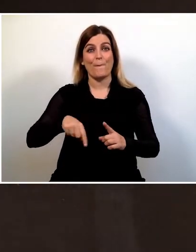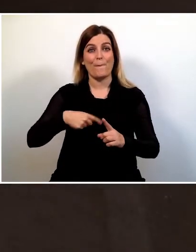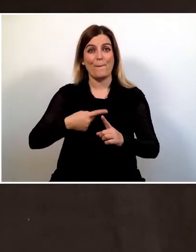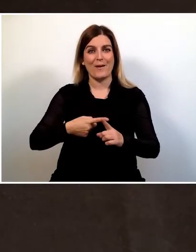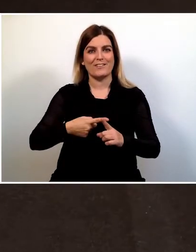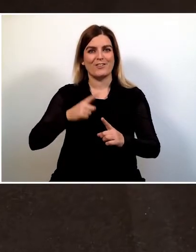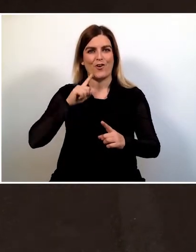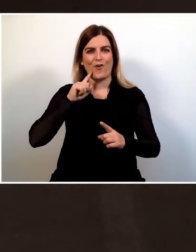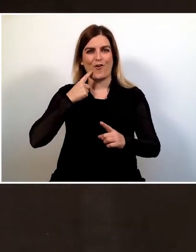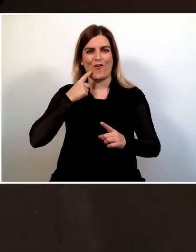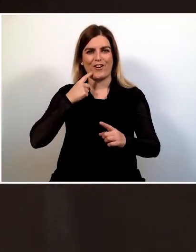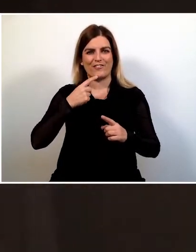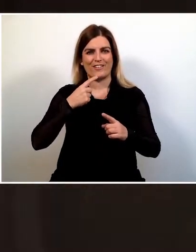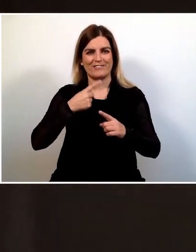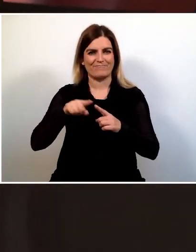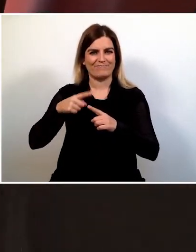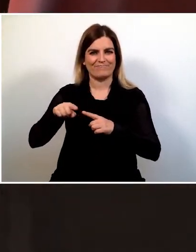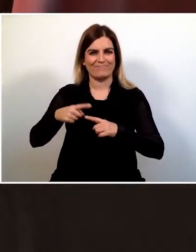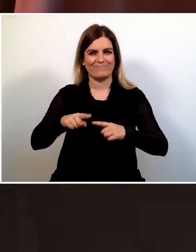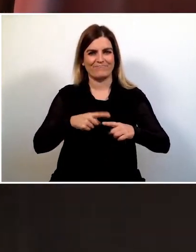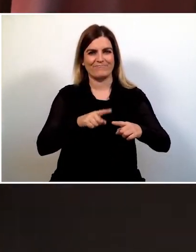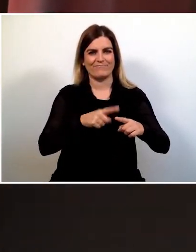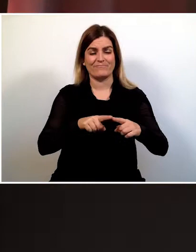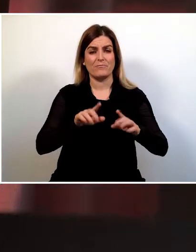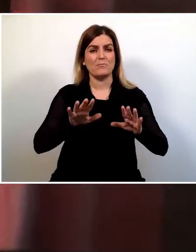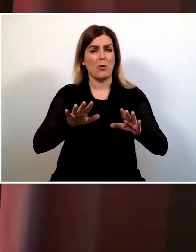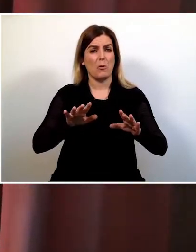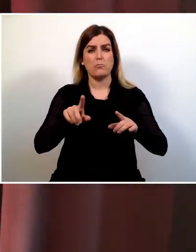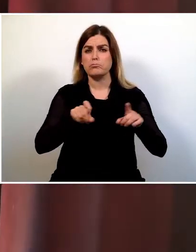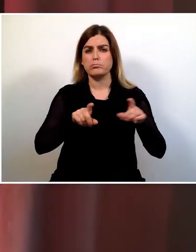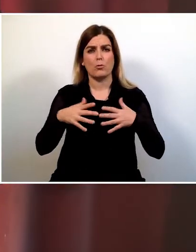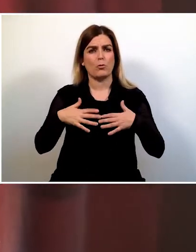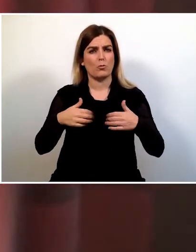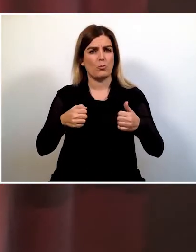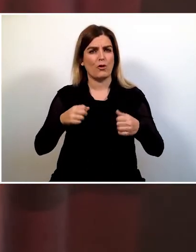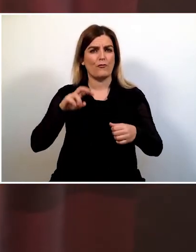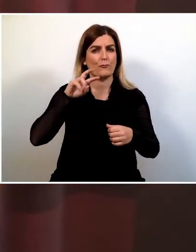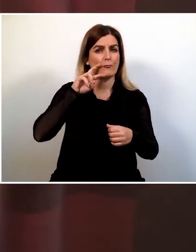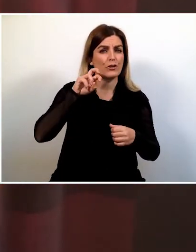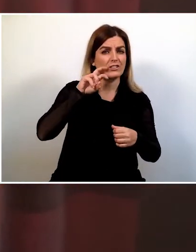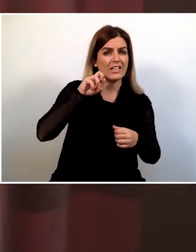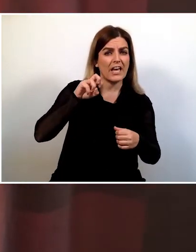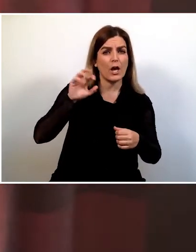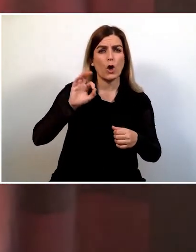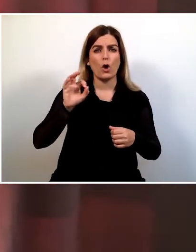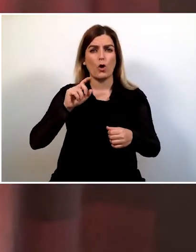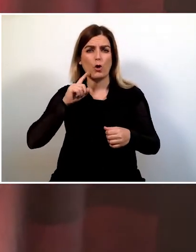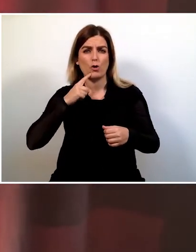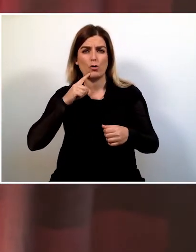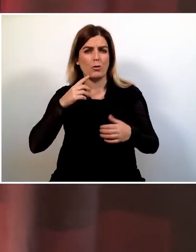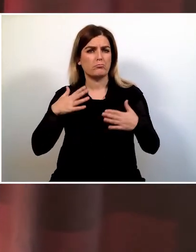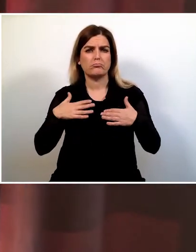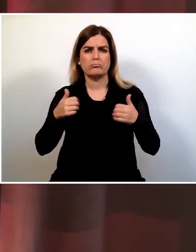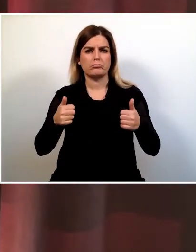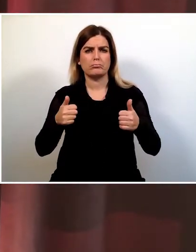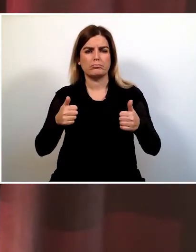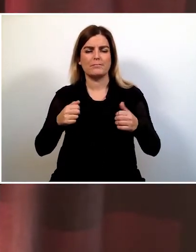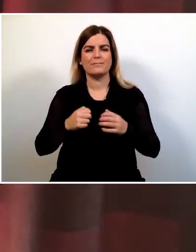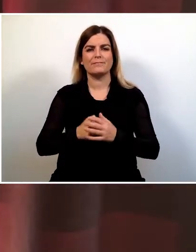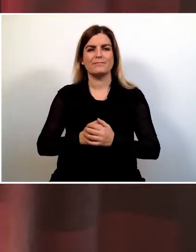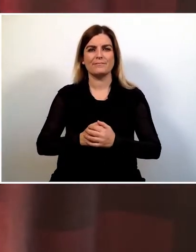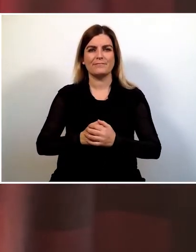hi posarem olives. El podeu fer del que vulgueu, de fruits secs, d'olives, del que vulgueu. En aquest cas serà